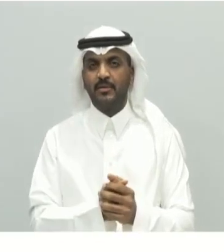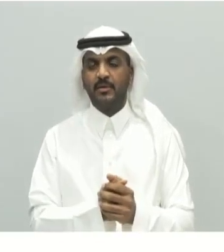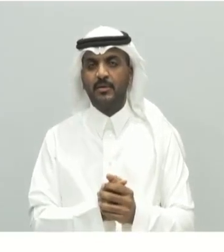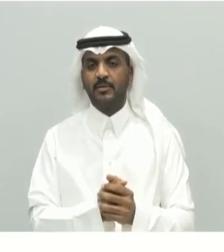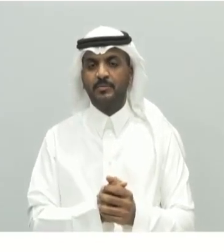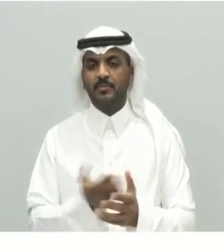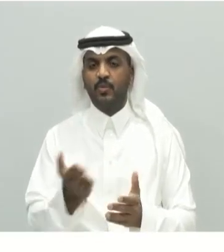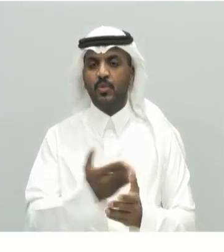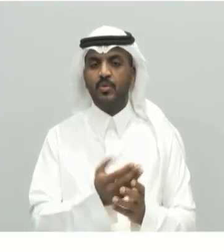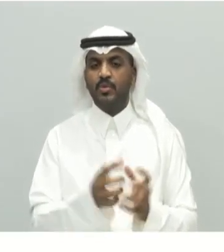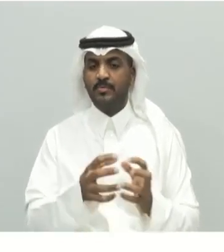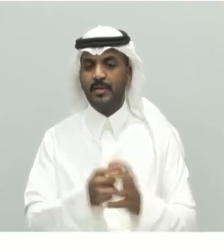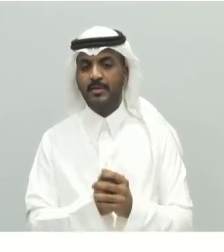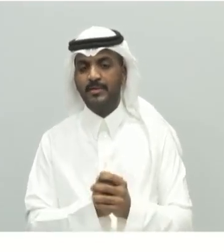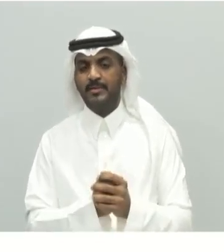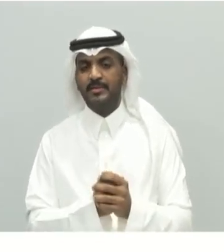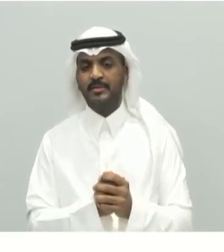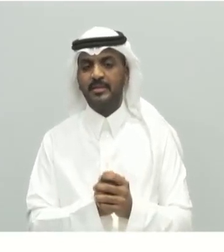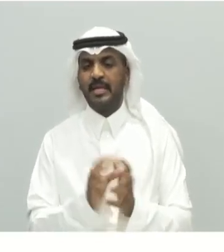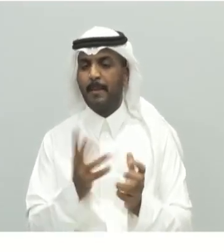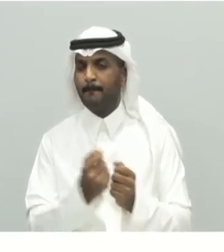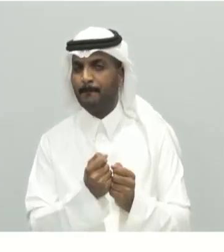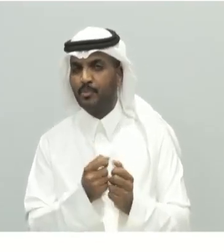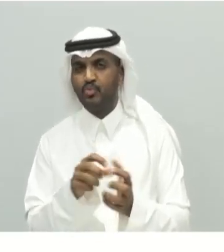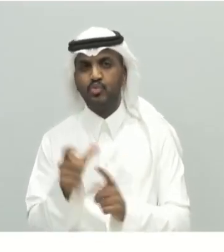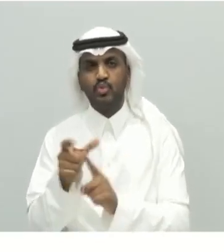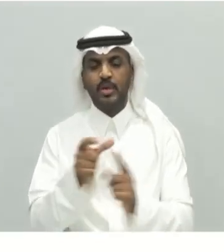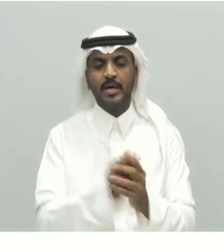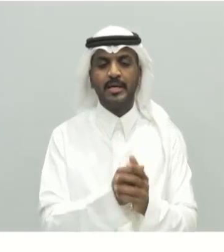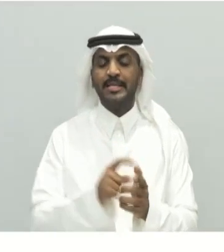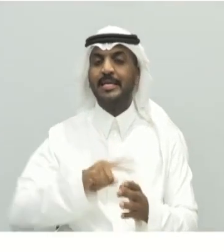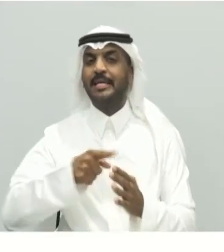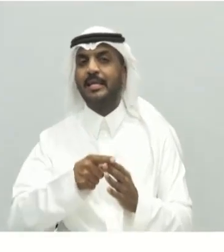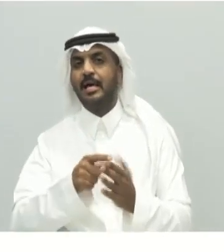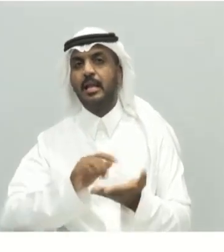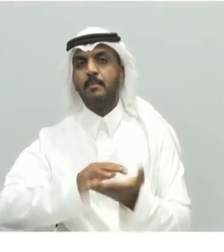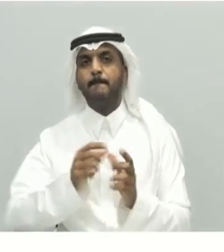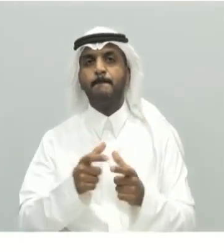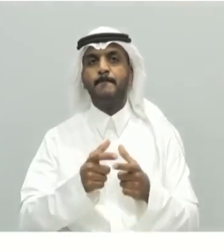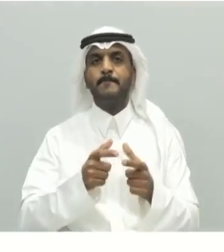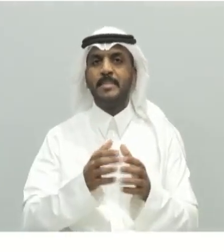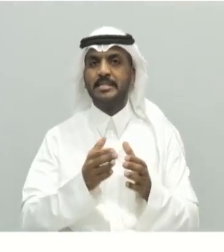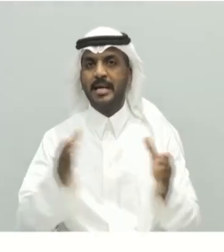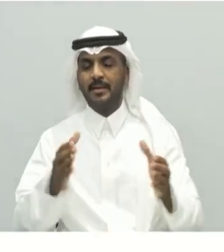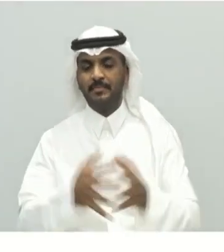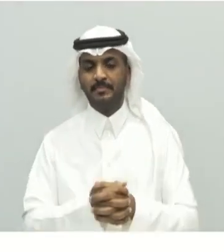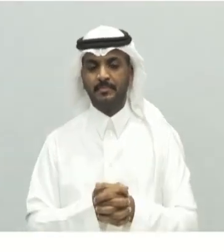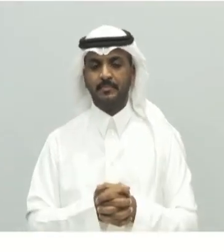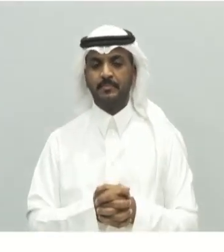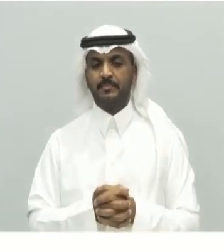والدوله ويقصد بها نسبه السكان الى المساحه نسبه